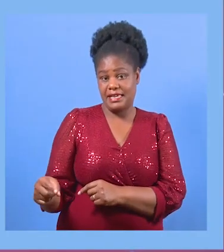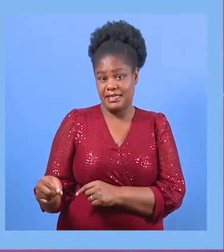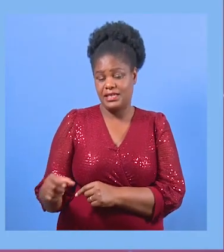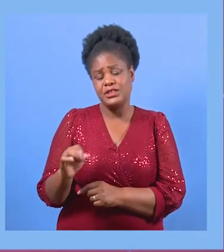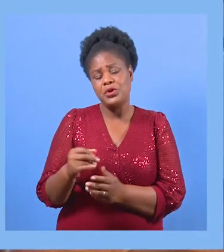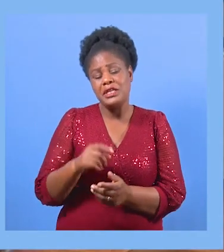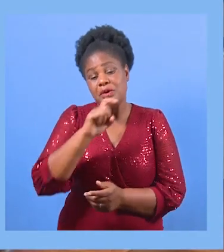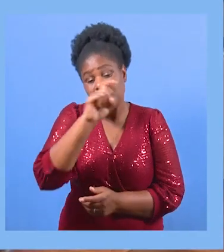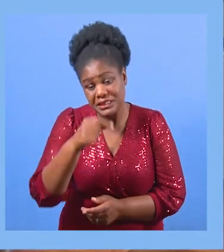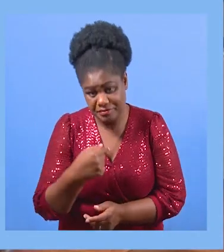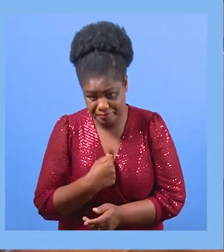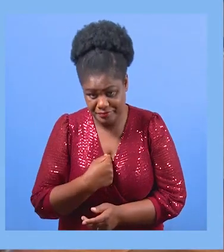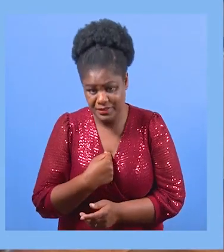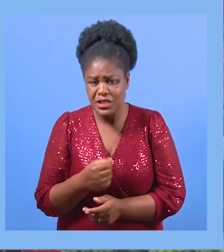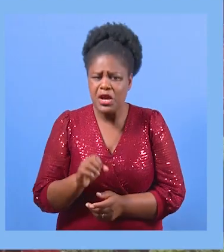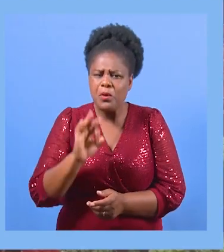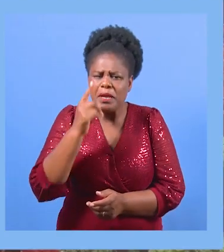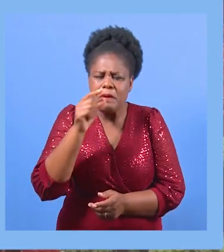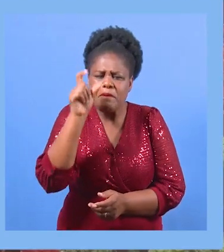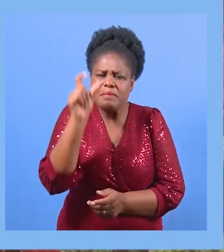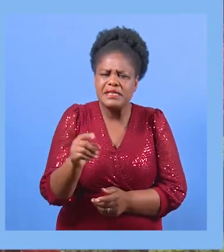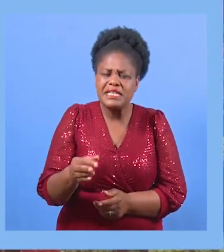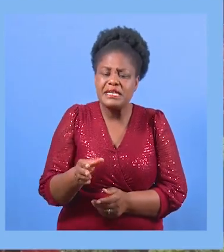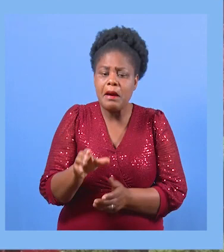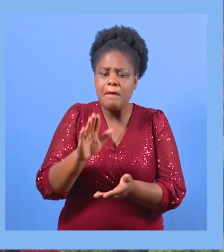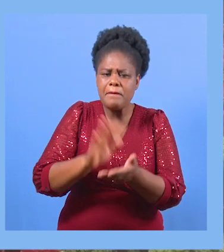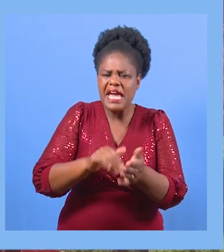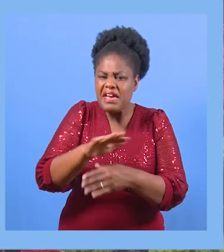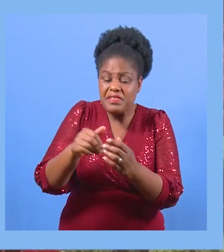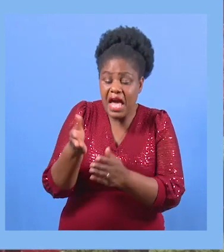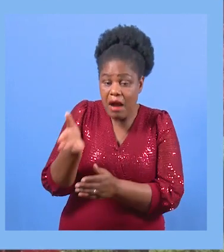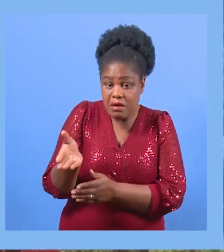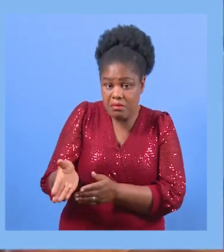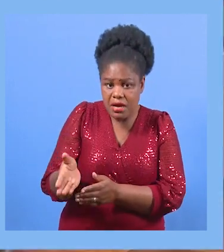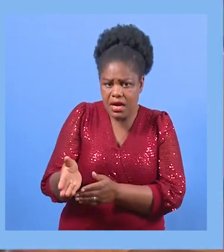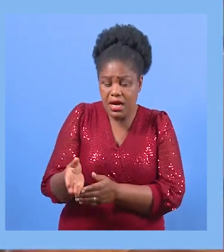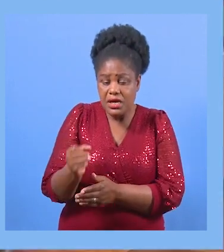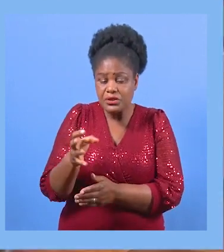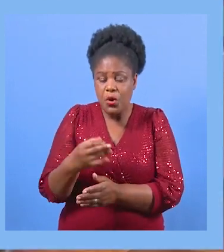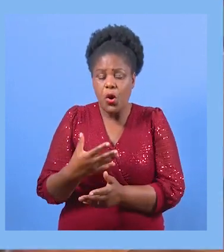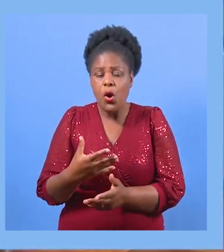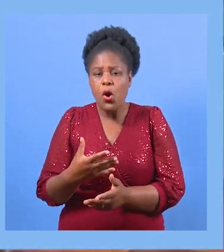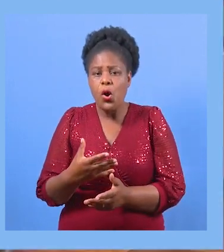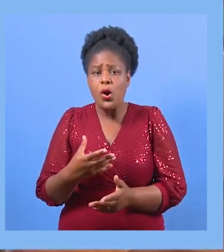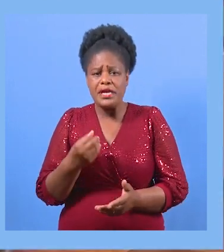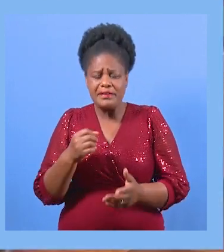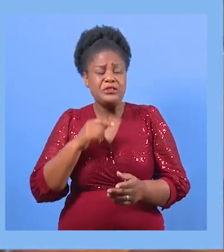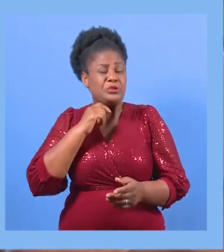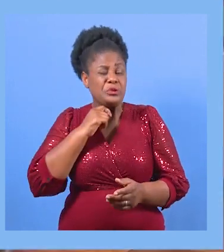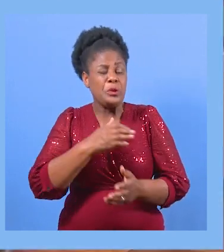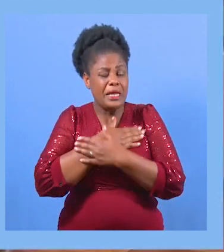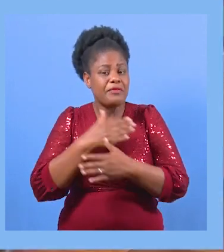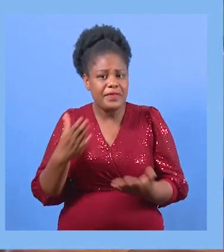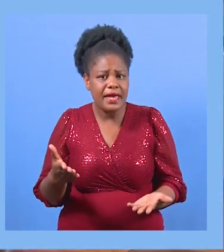munhu zvaanotenga mota iyi achinzi ari murudo, anodiko kuroora? Ndizvozvo chaizvo, nekuti tikatarisa